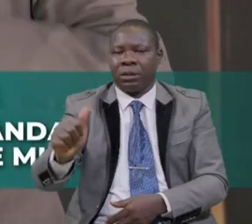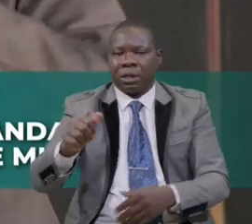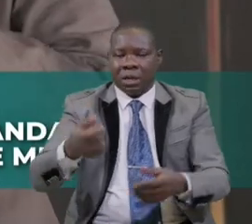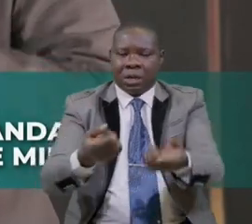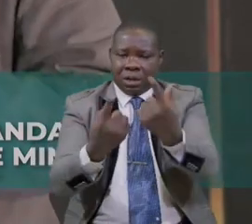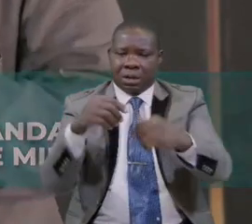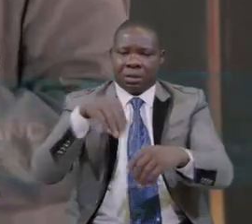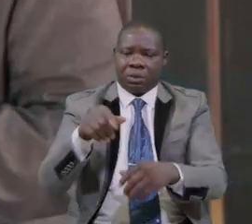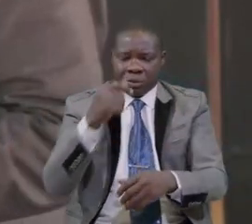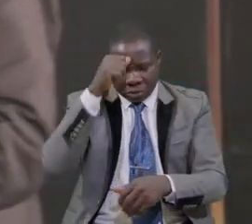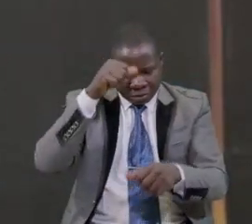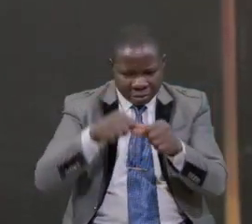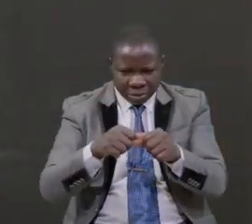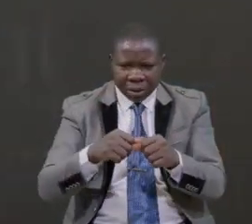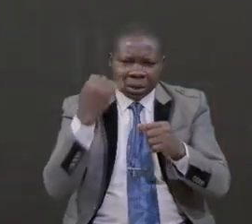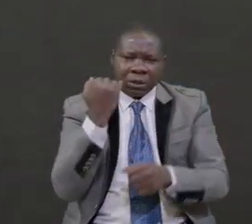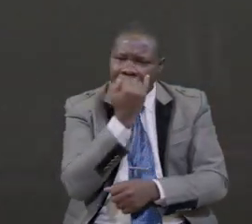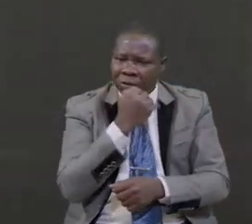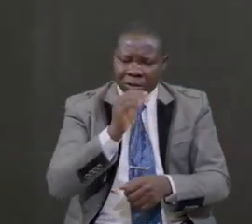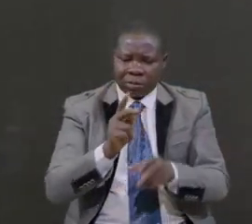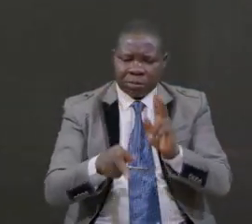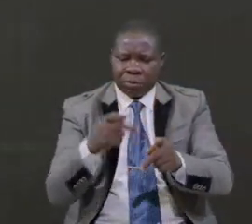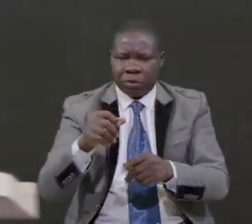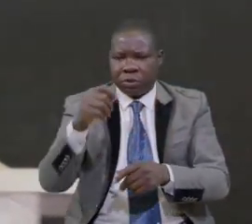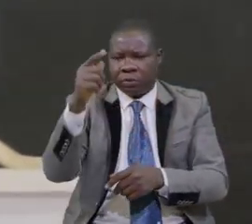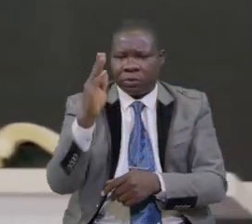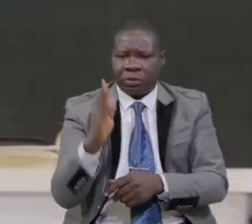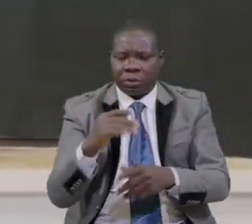Le peuple de Dieu en tant que nation,